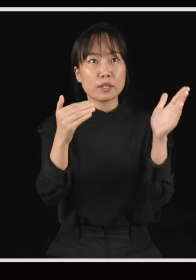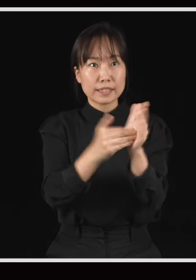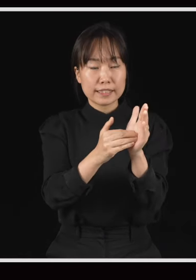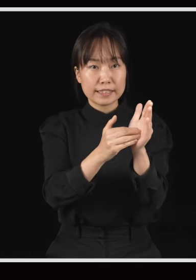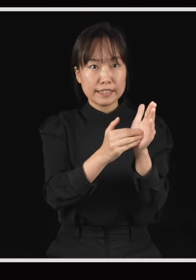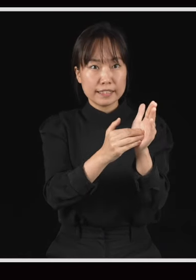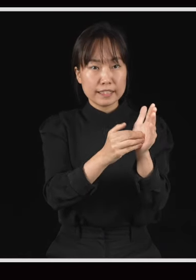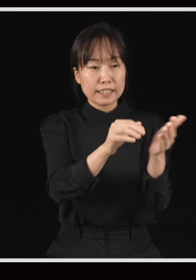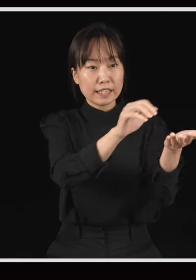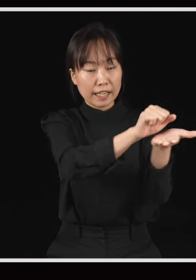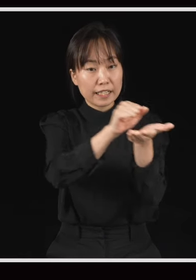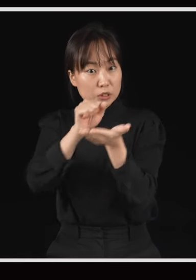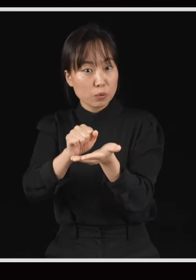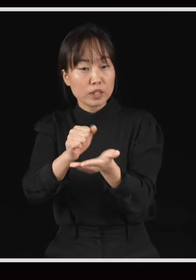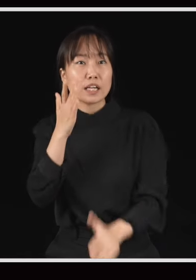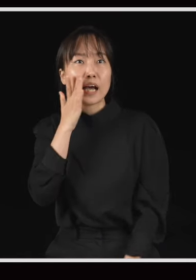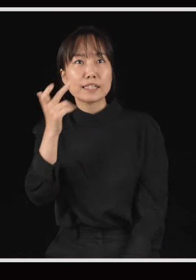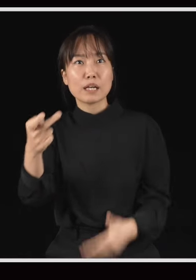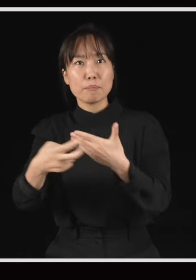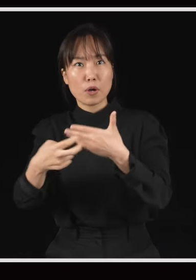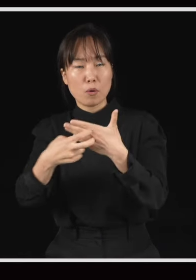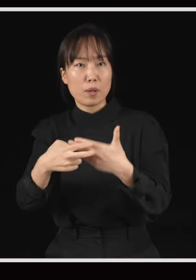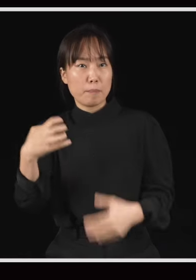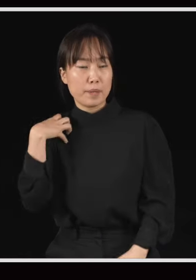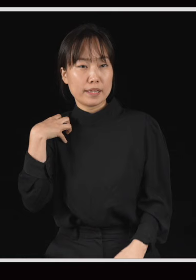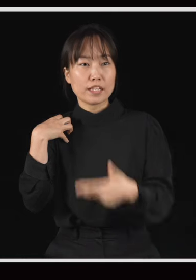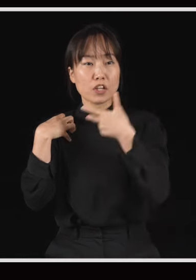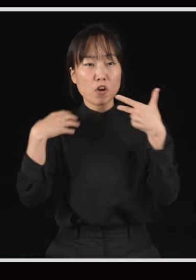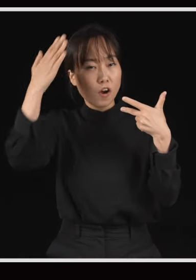이거 한글판은 야산병원에서 저희가 번역을 한 건데요.